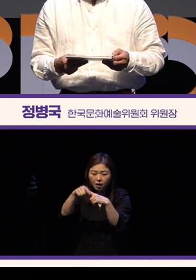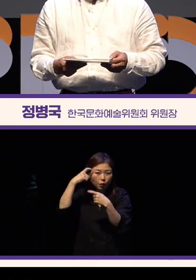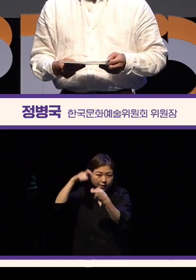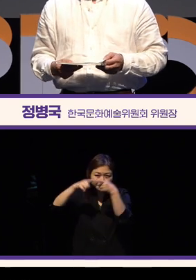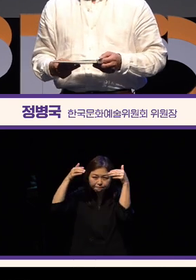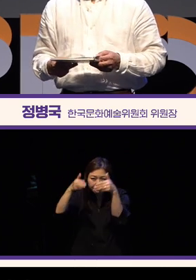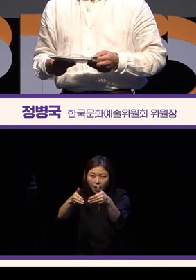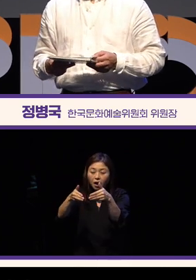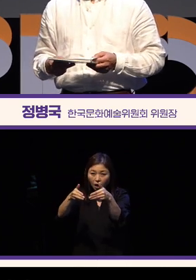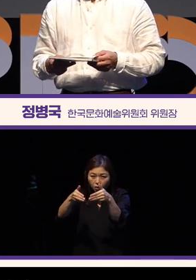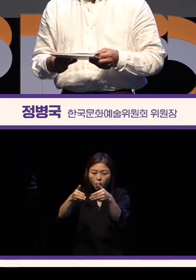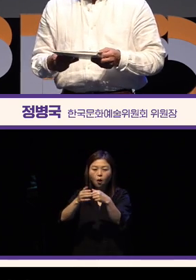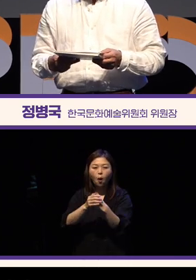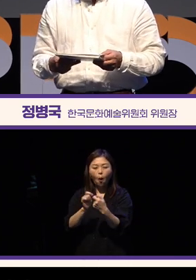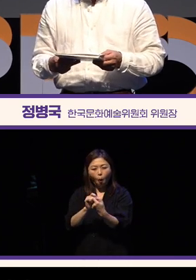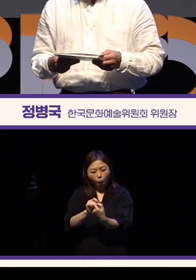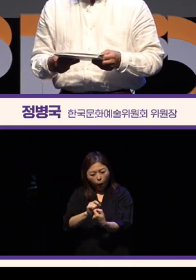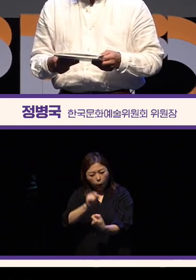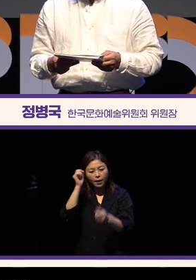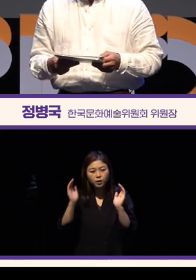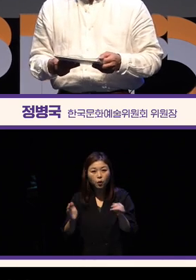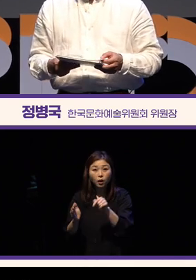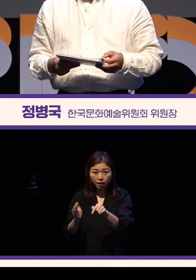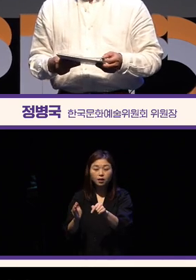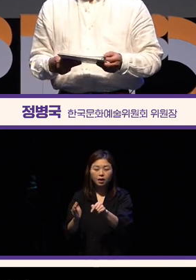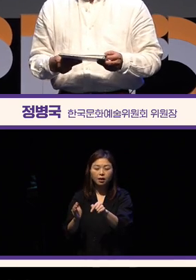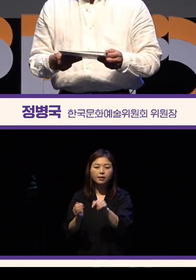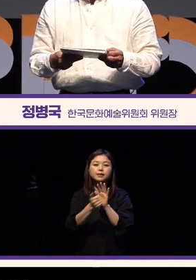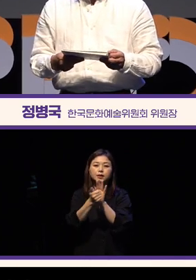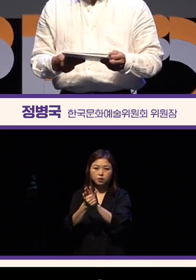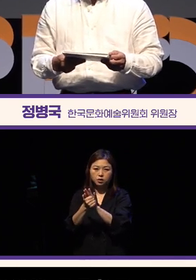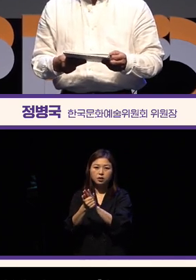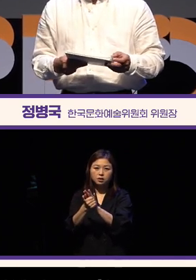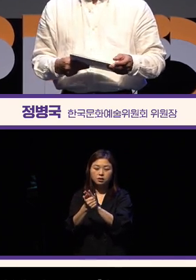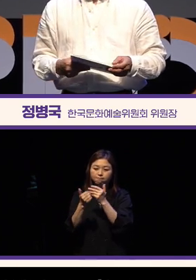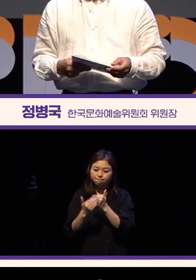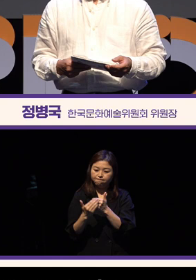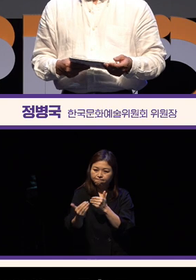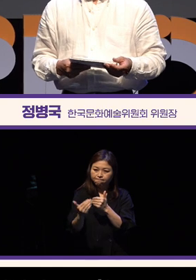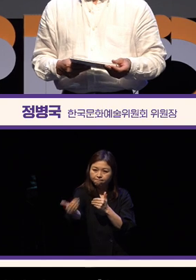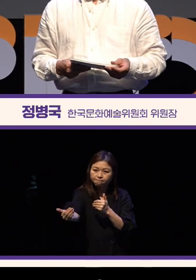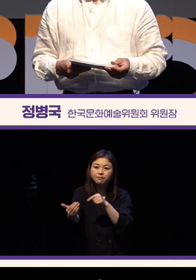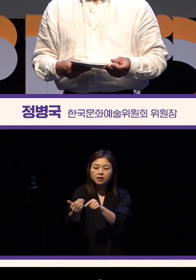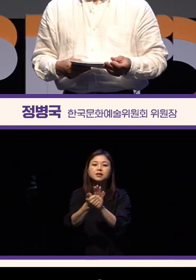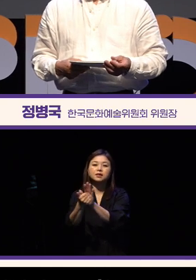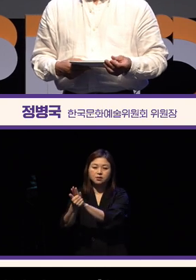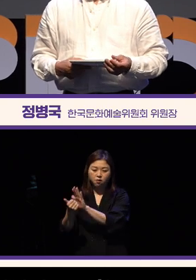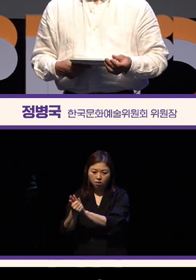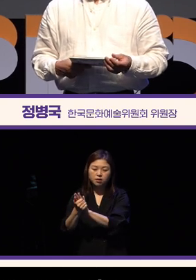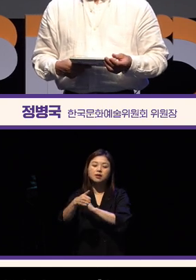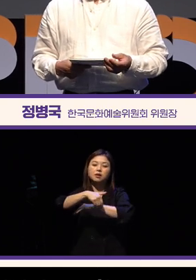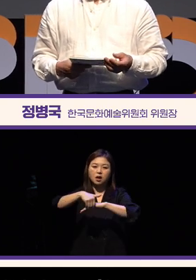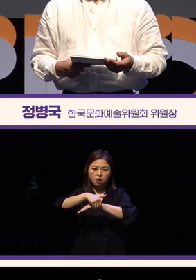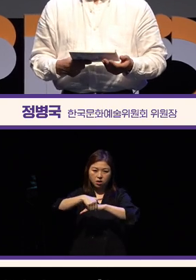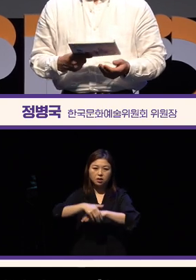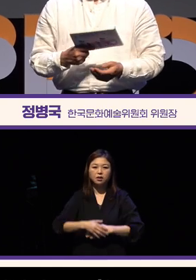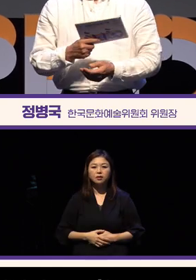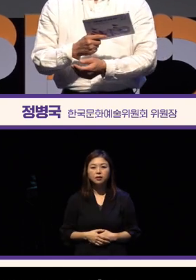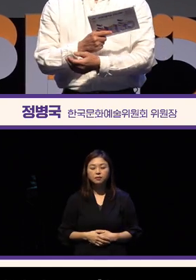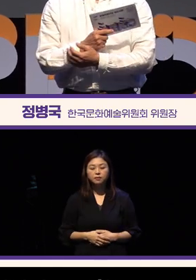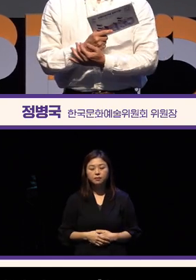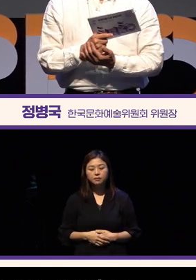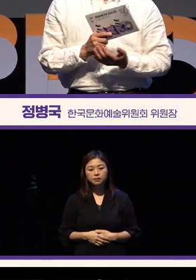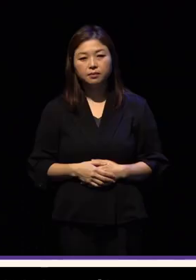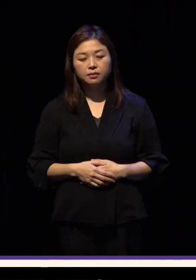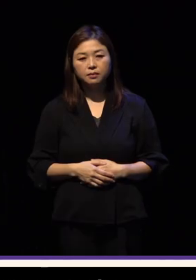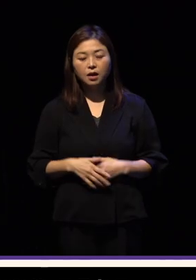주목하고 단년도가 아닌 선정 가능한 중장기 지원으로 전환하고자 했습니다.